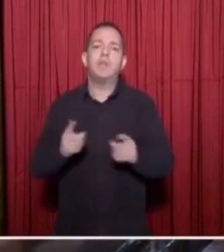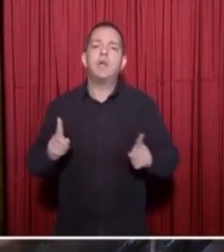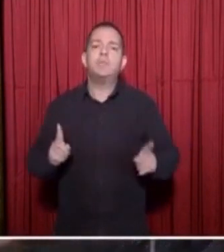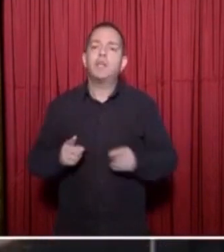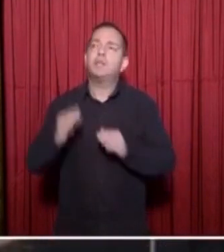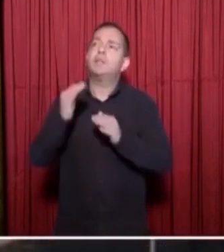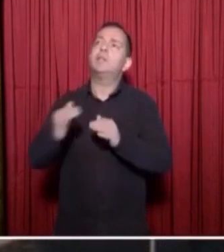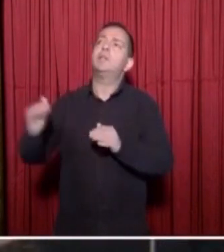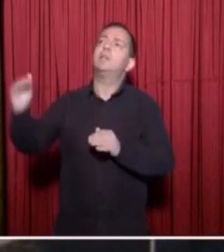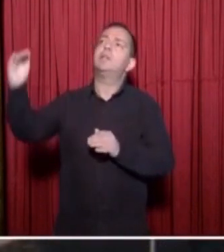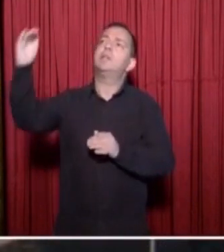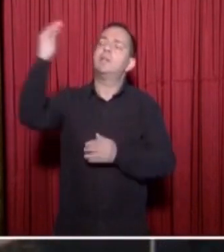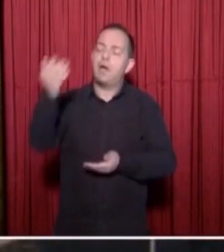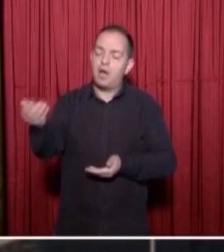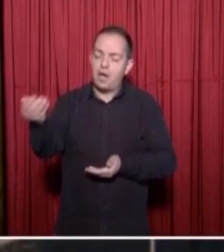Κύριε